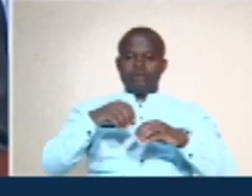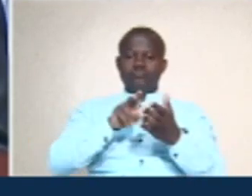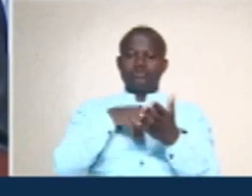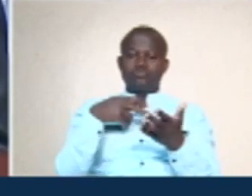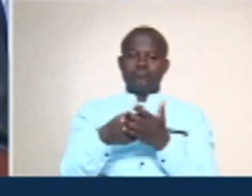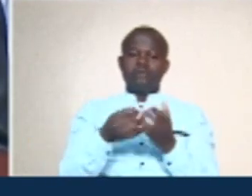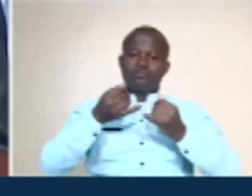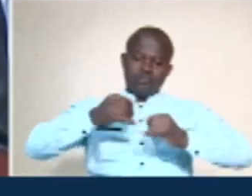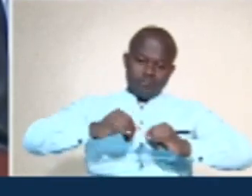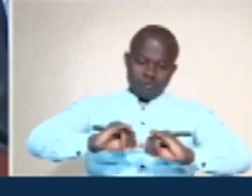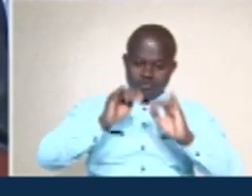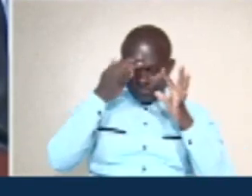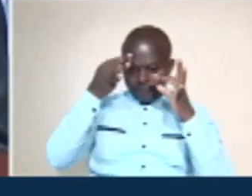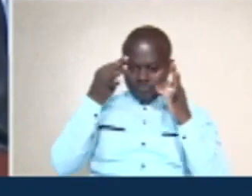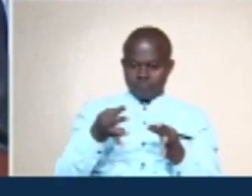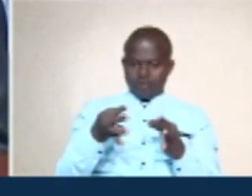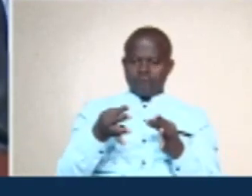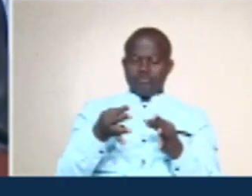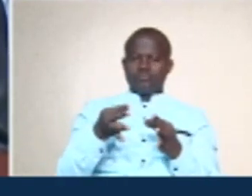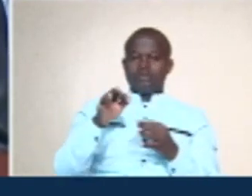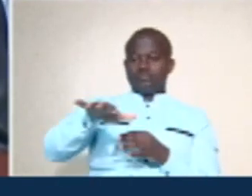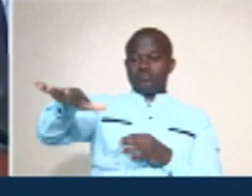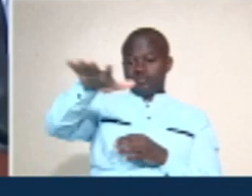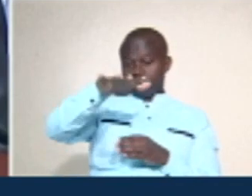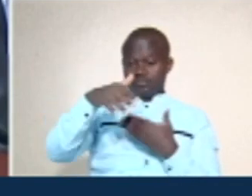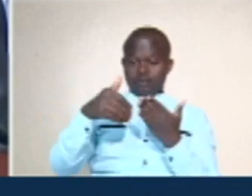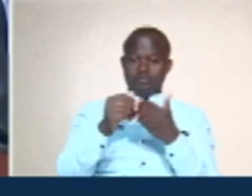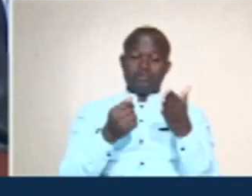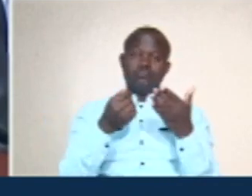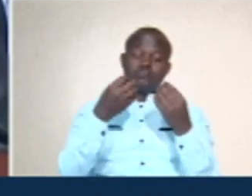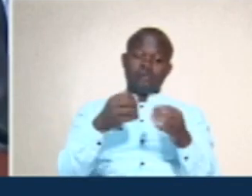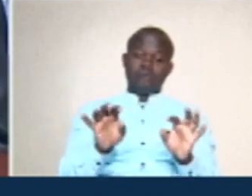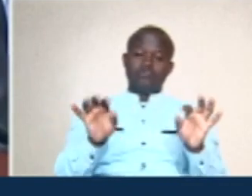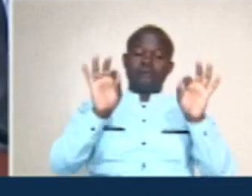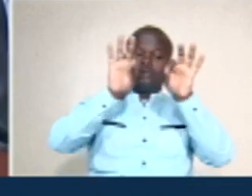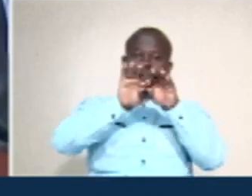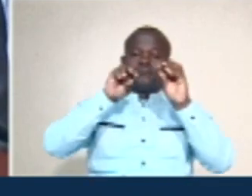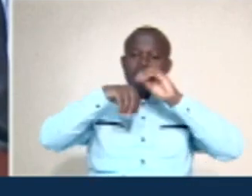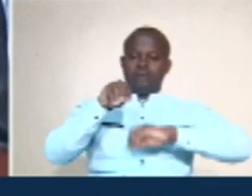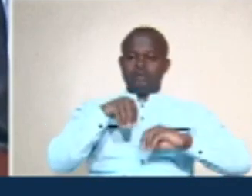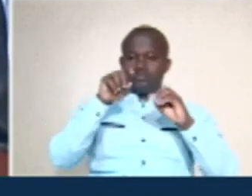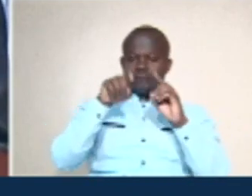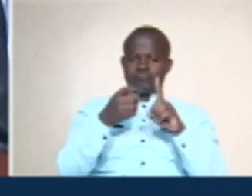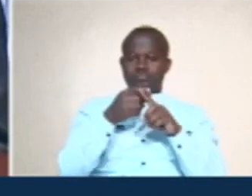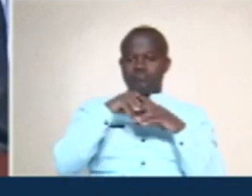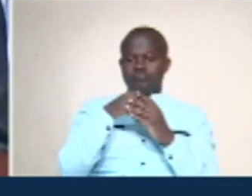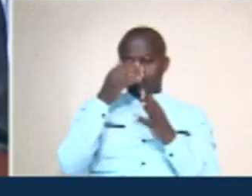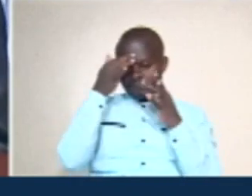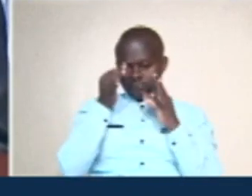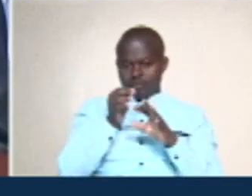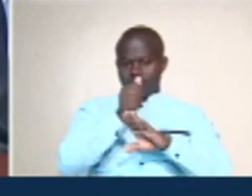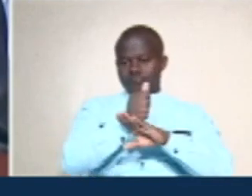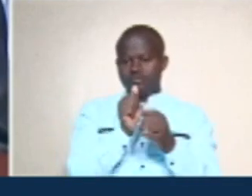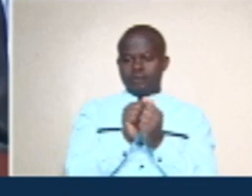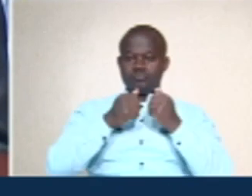kunanirwa gushyira mu bikorwa imyanzuro y'akarere iba yafashwe. Ibi bikarangira bitesheje agaciro umusaruro wakogombye kuva muri izi ngamba zifatwa.